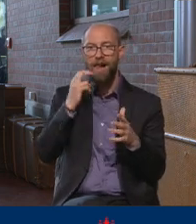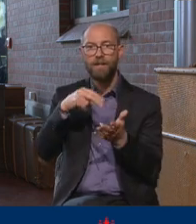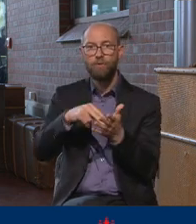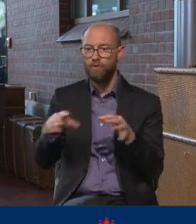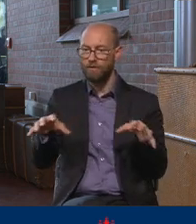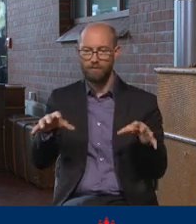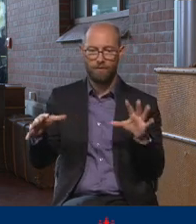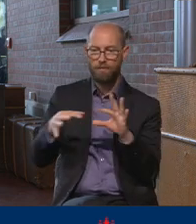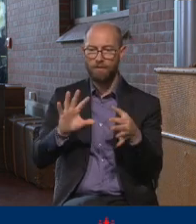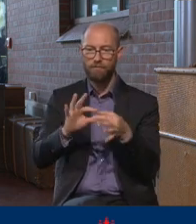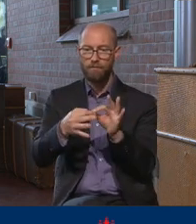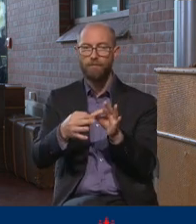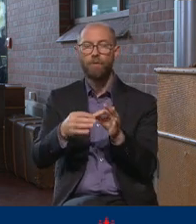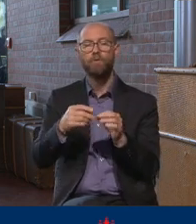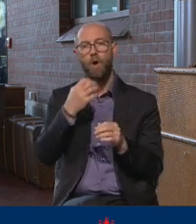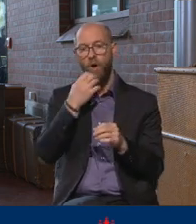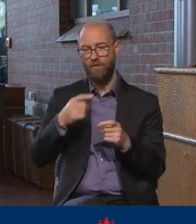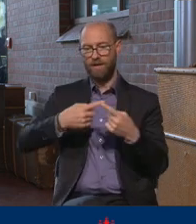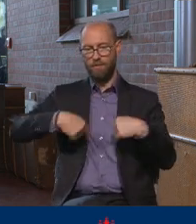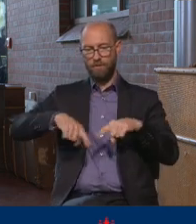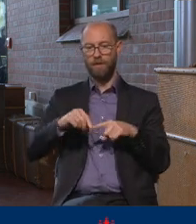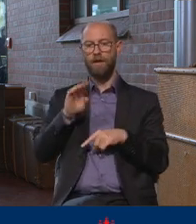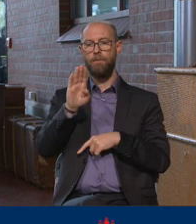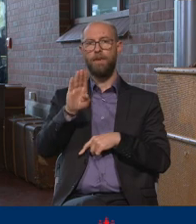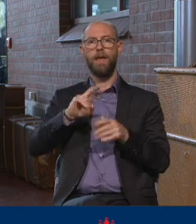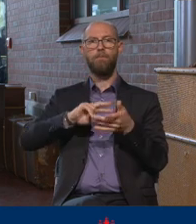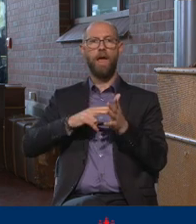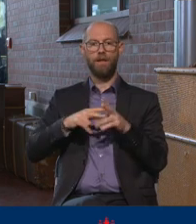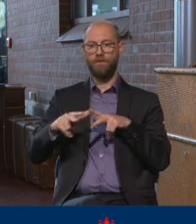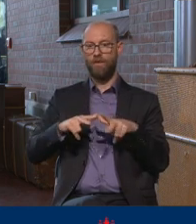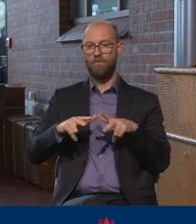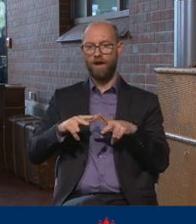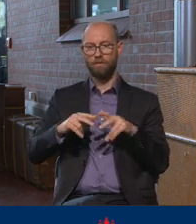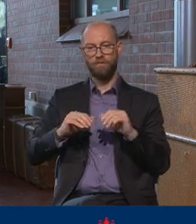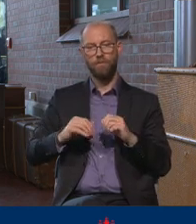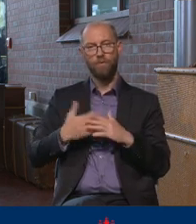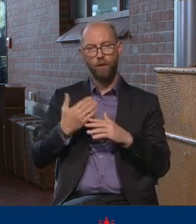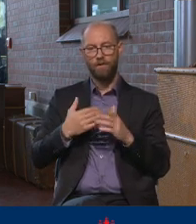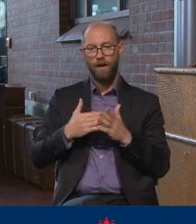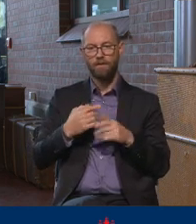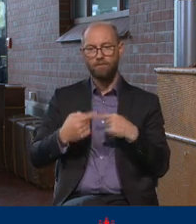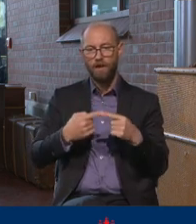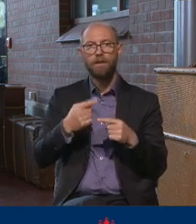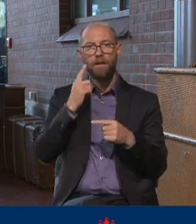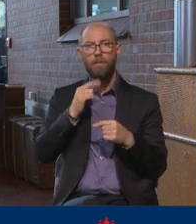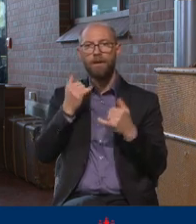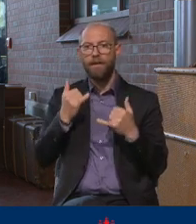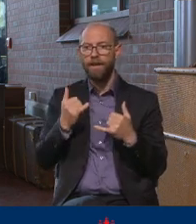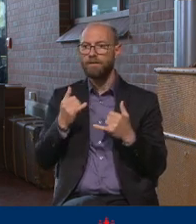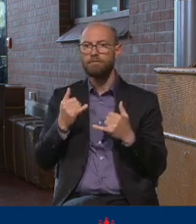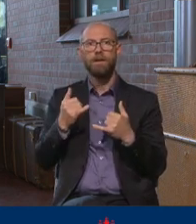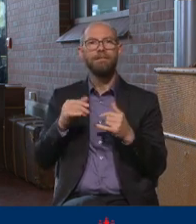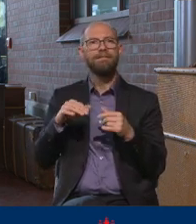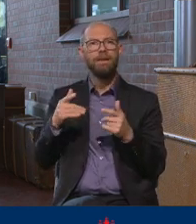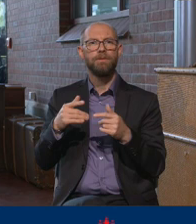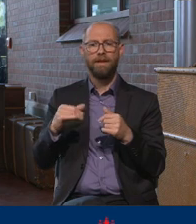bezirk die b planverfahren betreiben da sind die ganzen beteiligungs schritte also ich sehe nicht dass da jemand jetzt verloren geht sondern wir